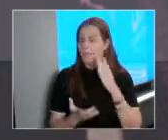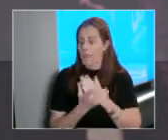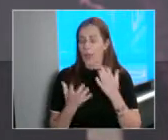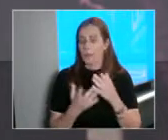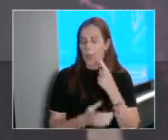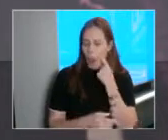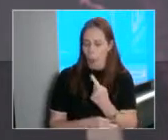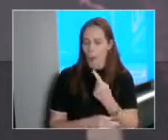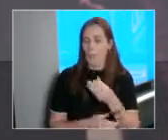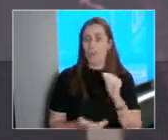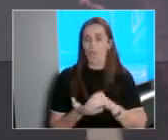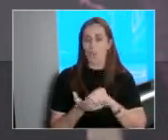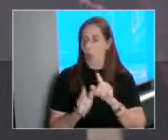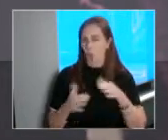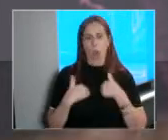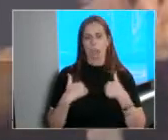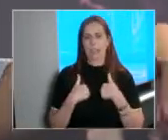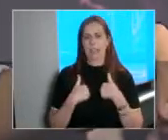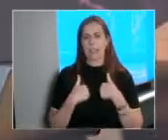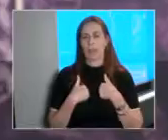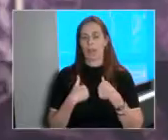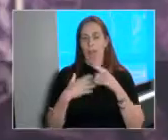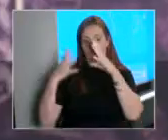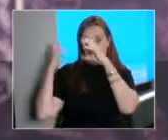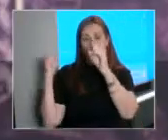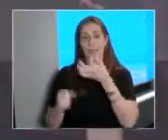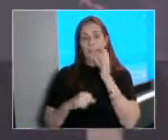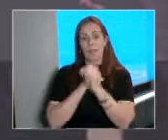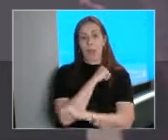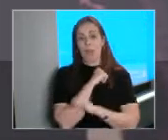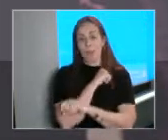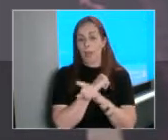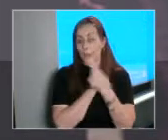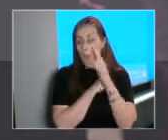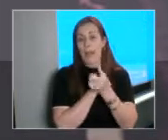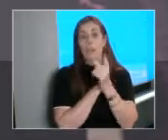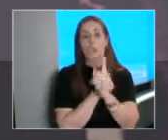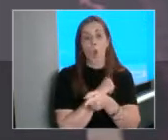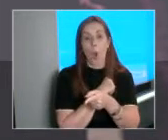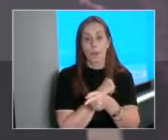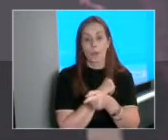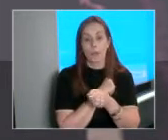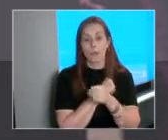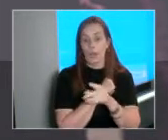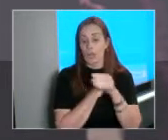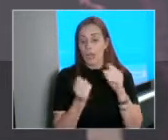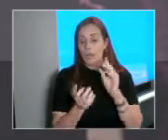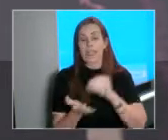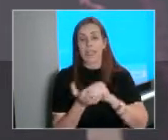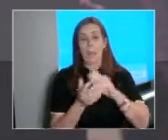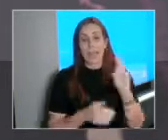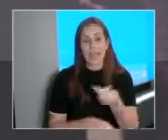מקימים, מזהים את הצורך, לא אני עכשיו יושב... השגרירים, כן, הסטודנטים. הסטודנטים, הם מזהים את הצורך בקהילה